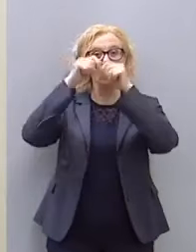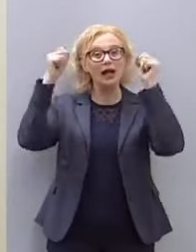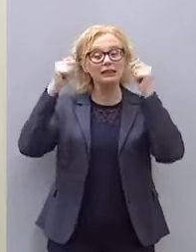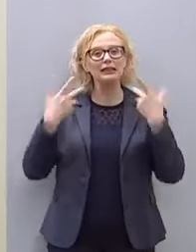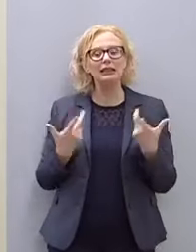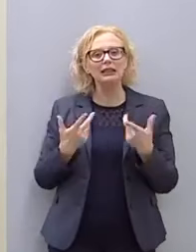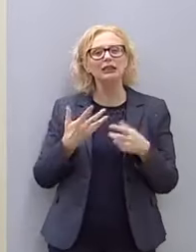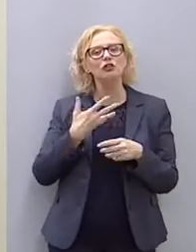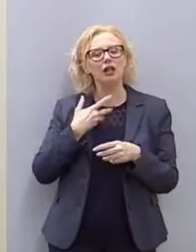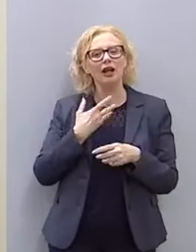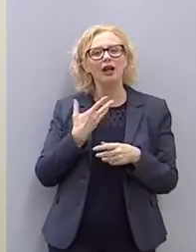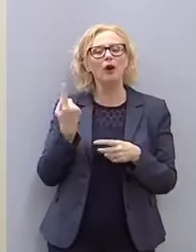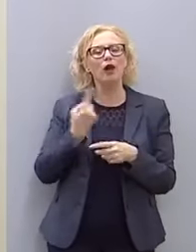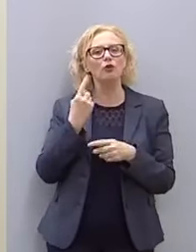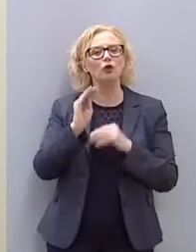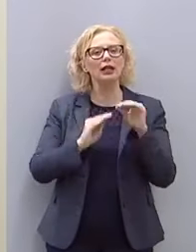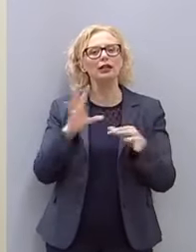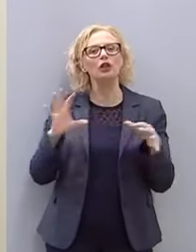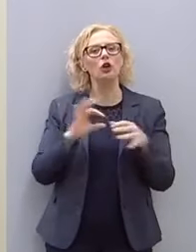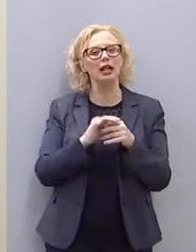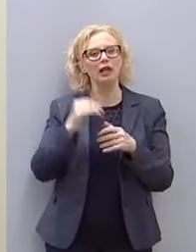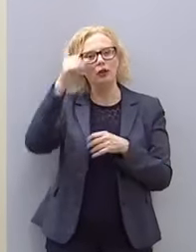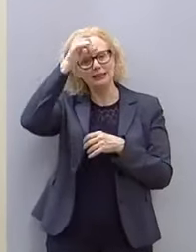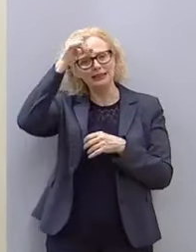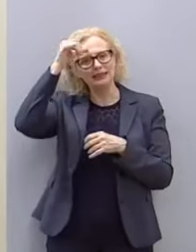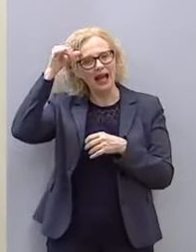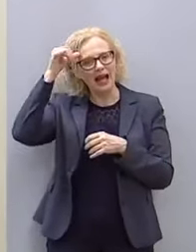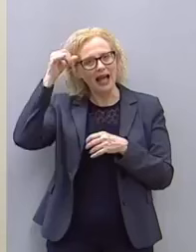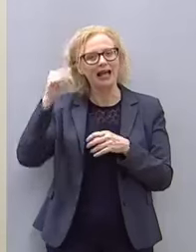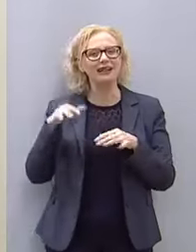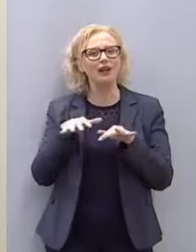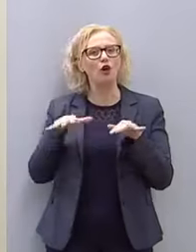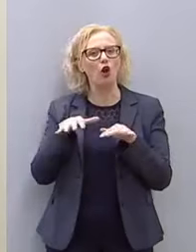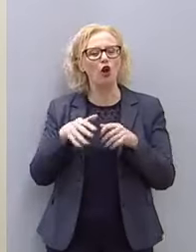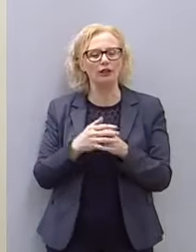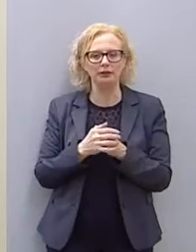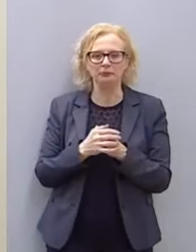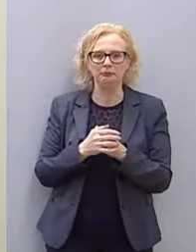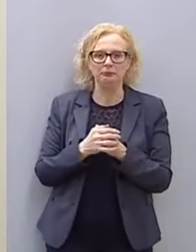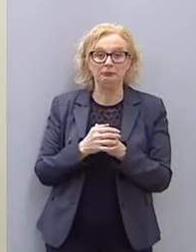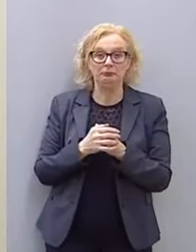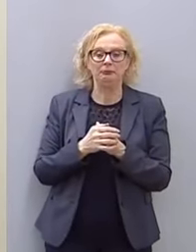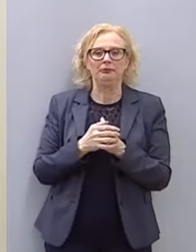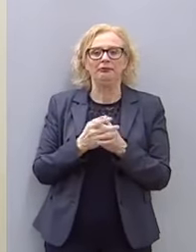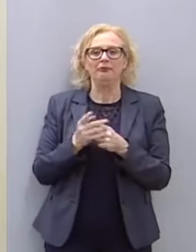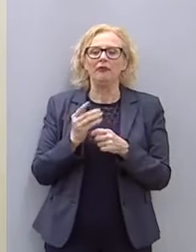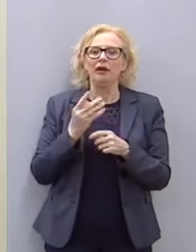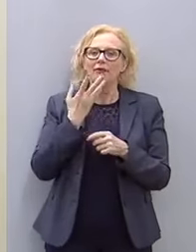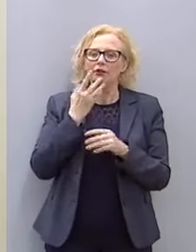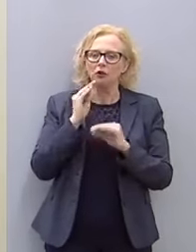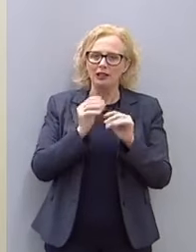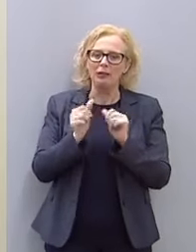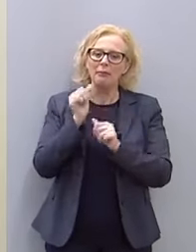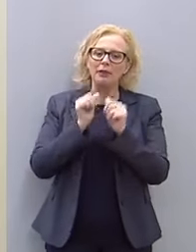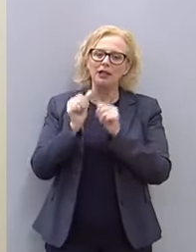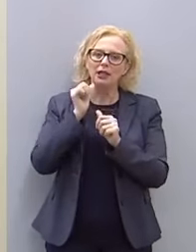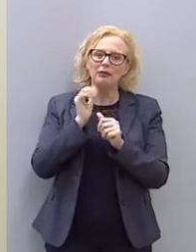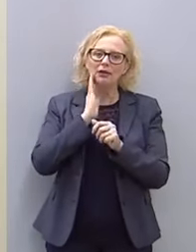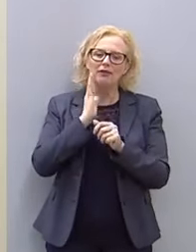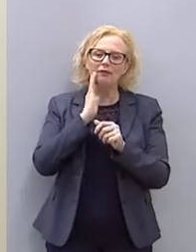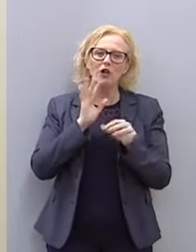delle colonie estive ma prima di sottoporle queste domande volevo con l'aiuto della regia